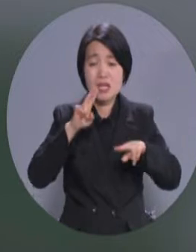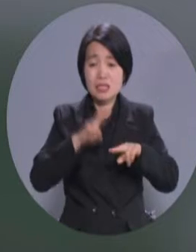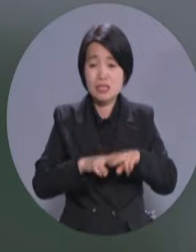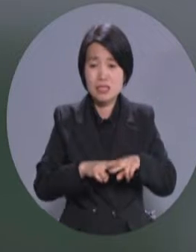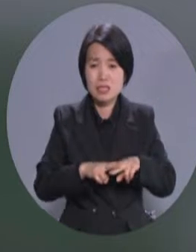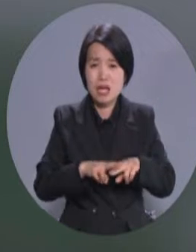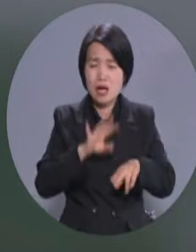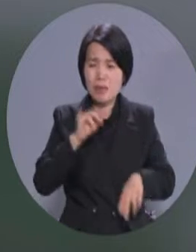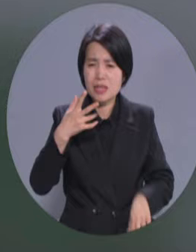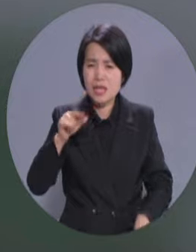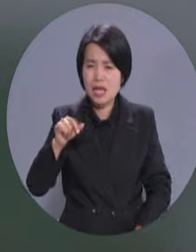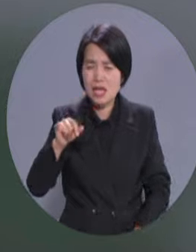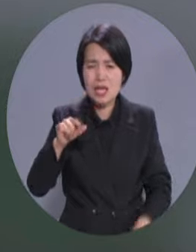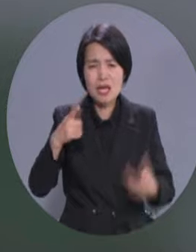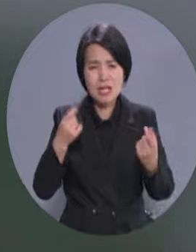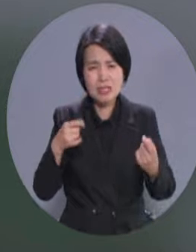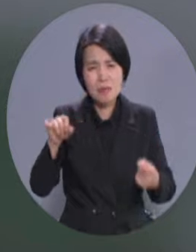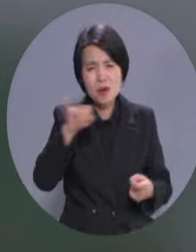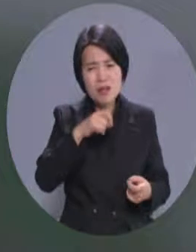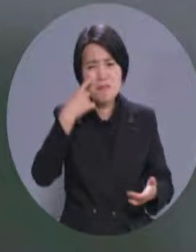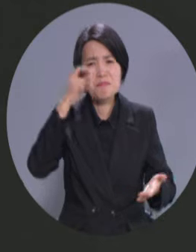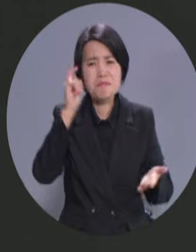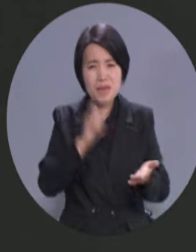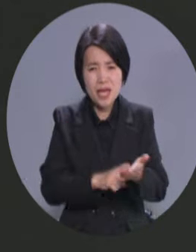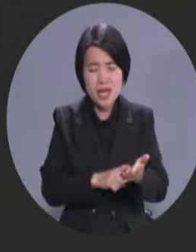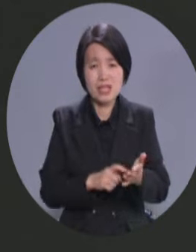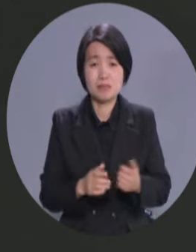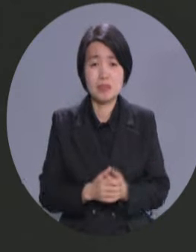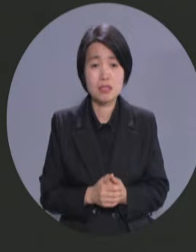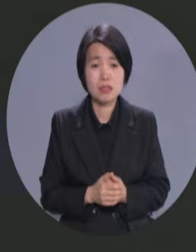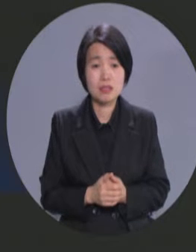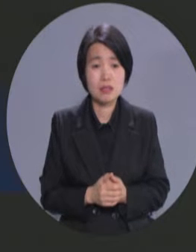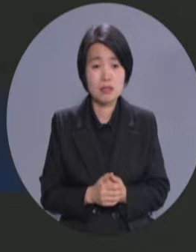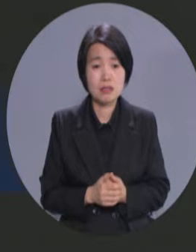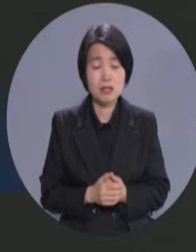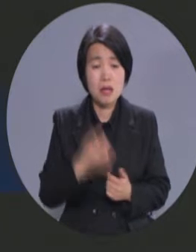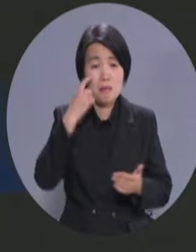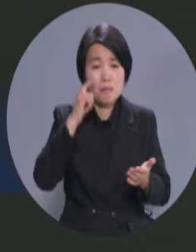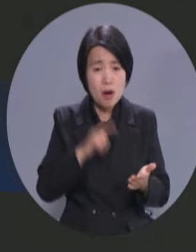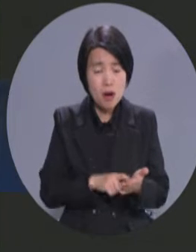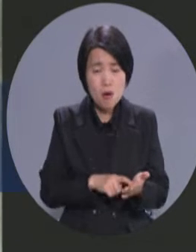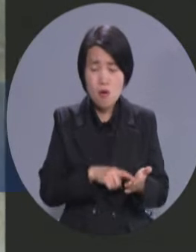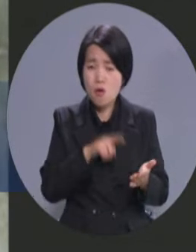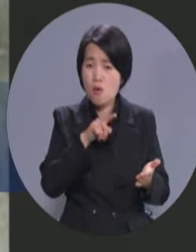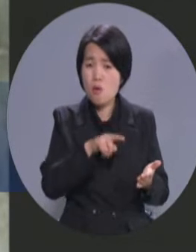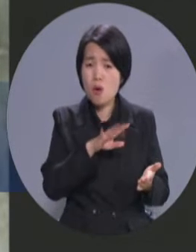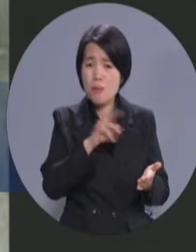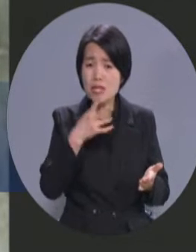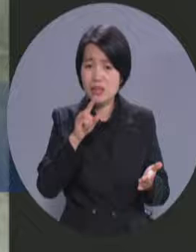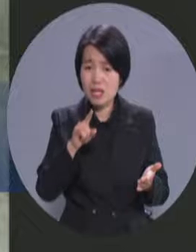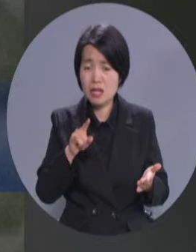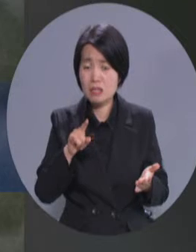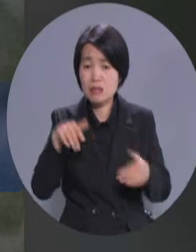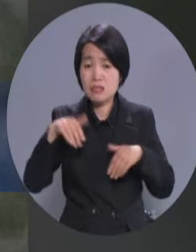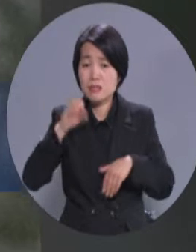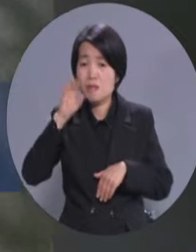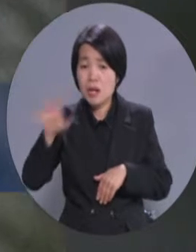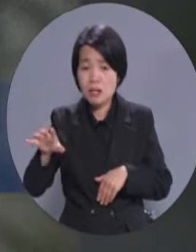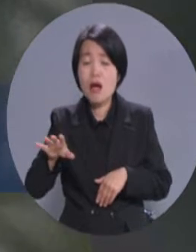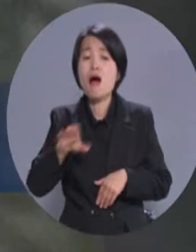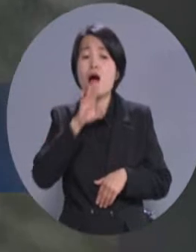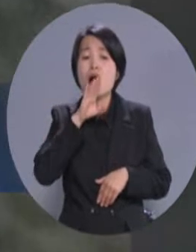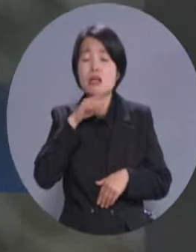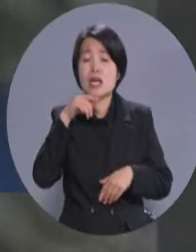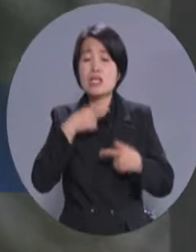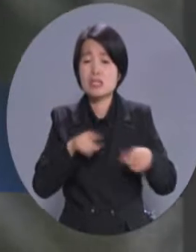빈대로 추정되는 벌레가 발견됐기 때문입니다. 발견하고 그 이거 빈대 아니냐고 했을 때도 빈대 맞다고 해가지고